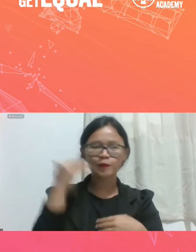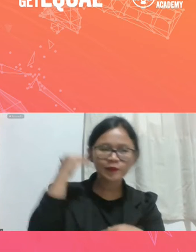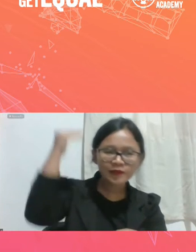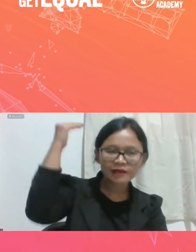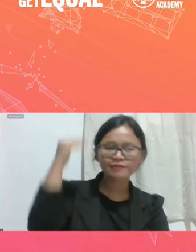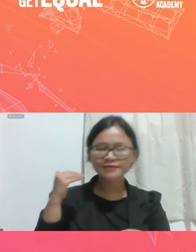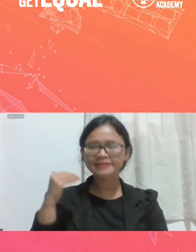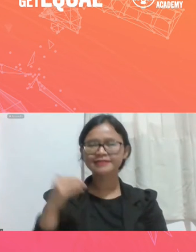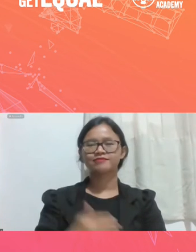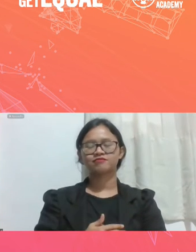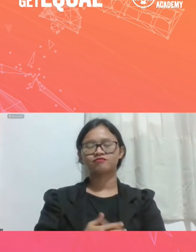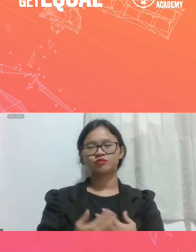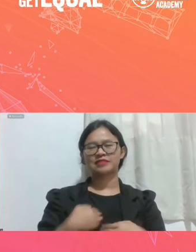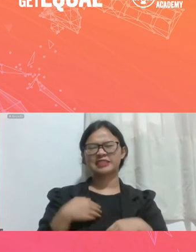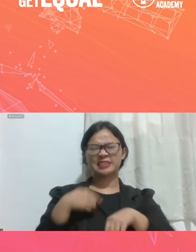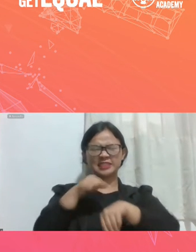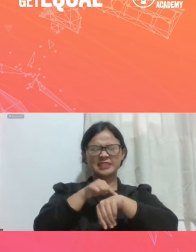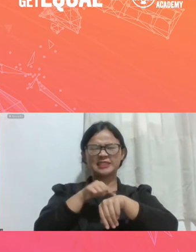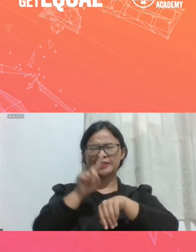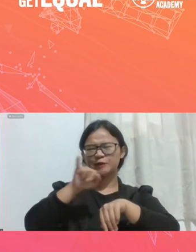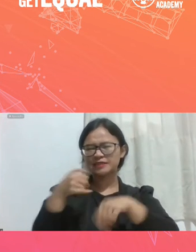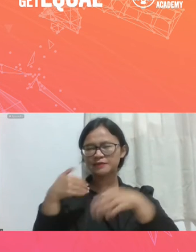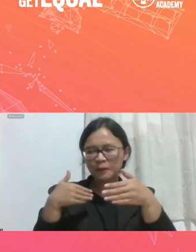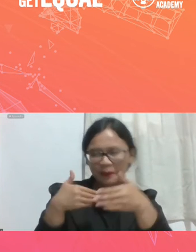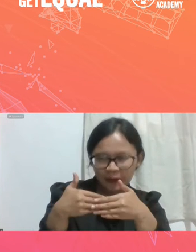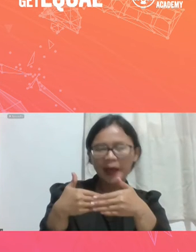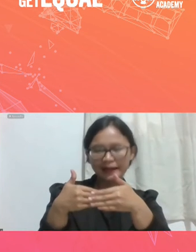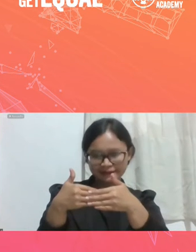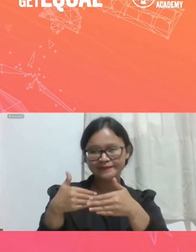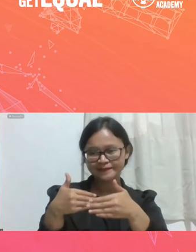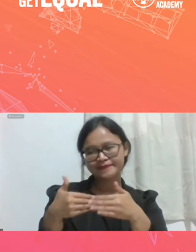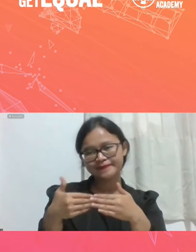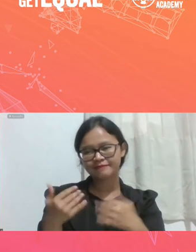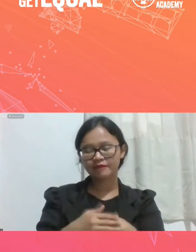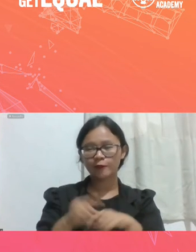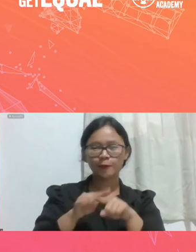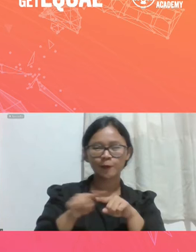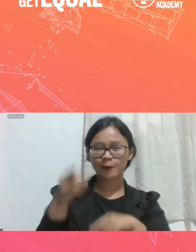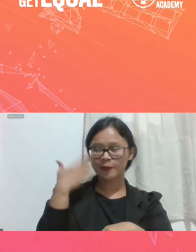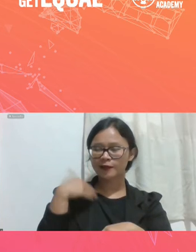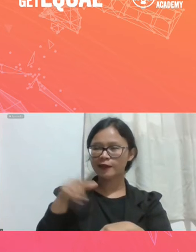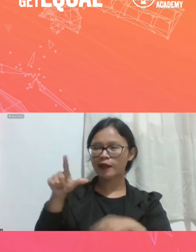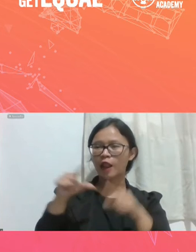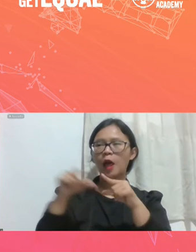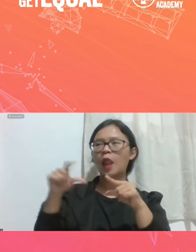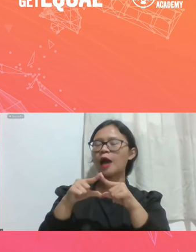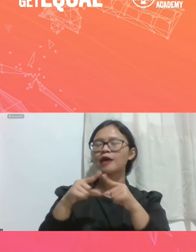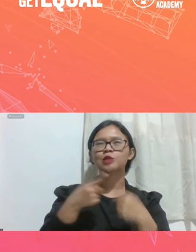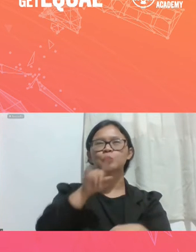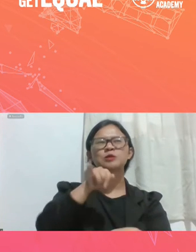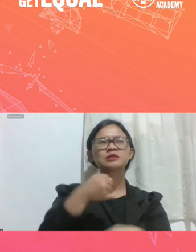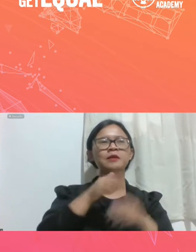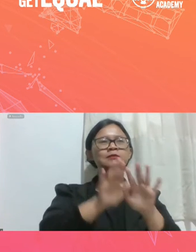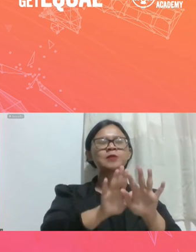bapak, kurang dari satu jam lagi aja kok untuk mendengarkan sesi kedua ini ya. Tadi kalau Kak Lala, satu jam saja. Nggak mungkin bisa kurang dari satu